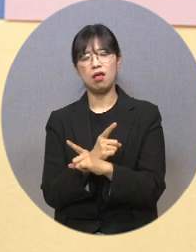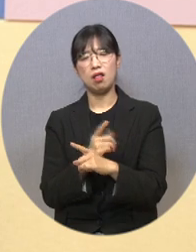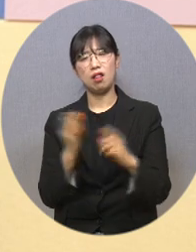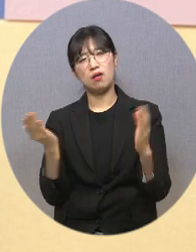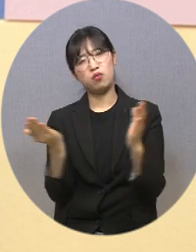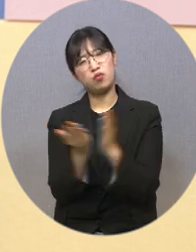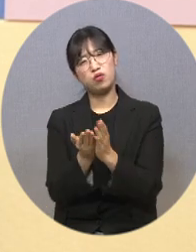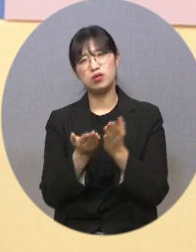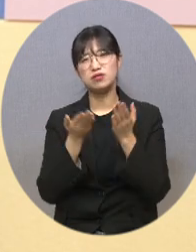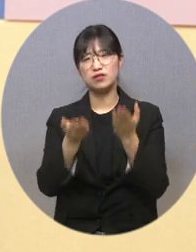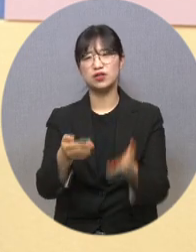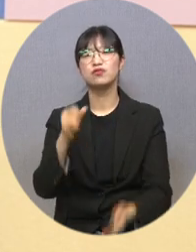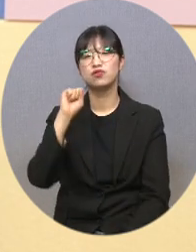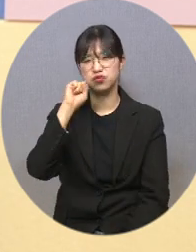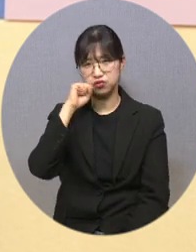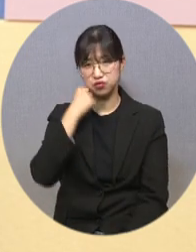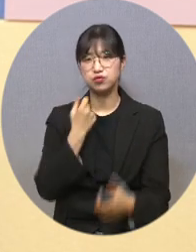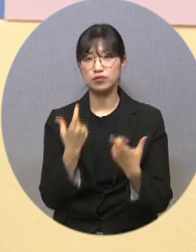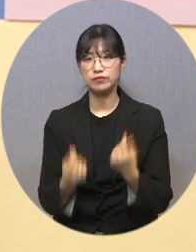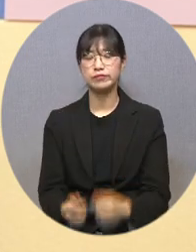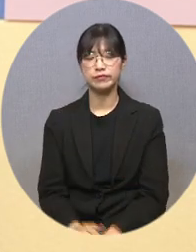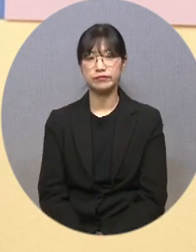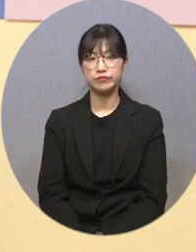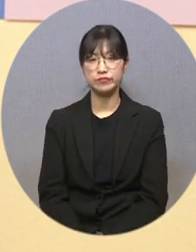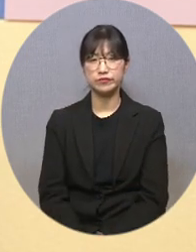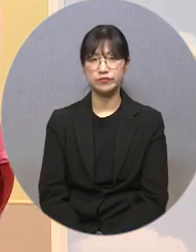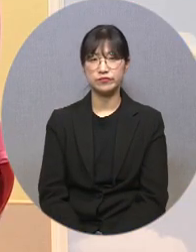있는 실정이라고 볼 수 있습니다. 예.